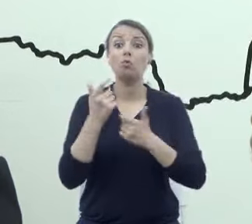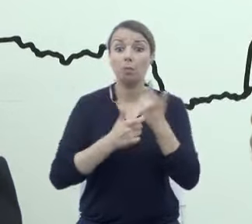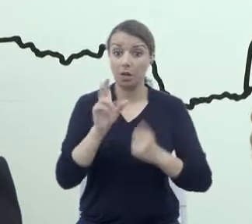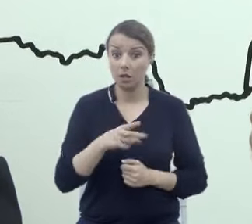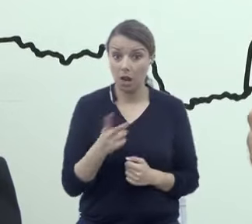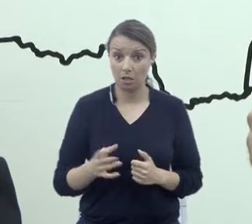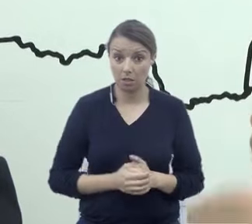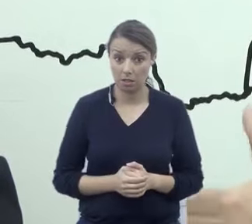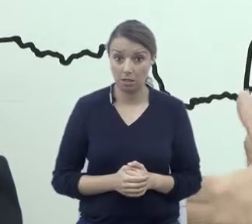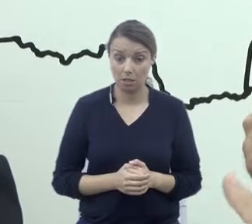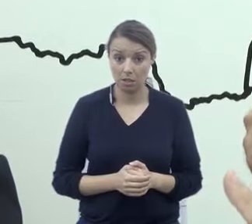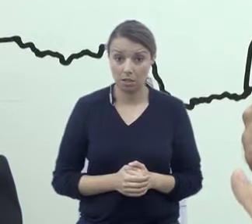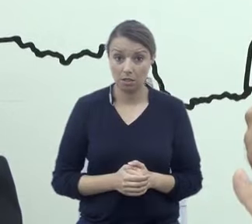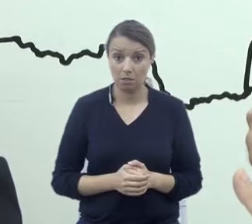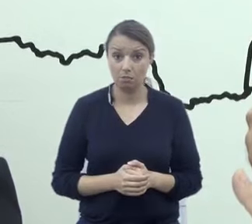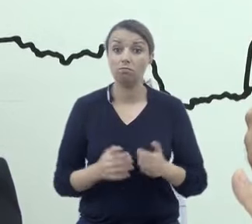gdy są